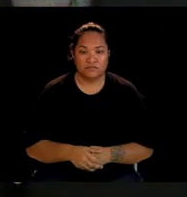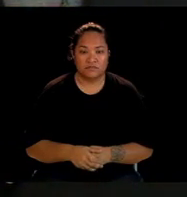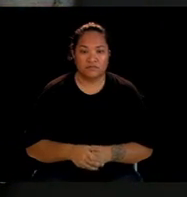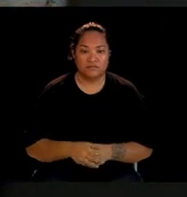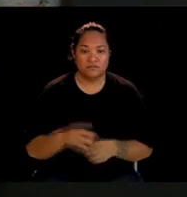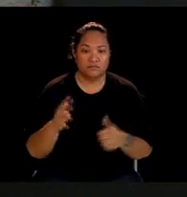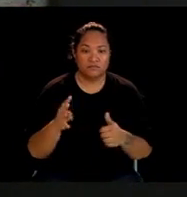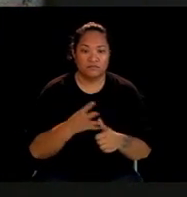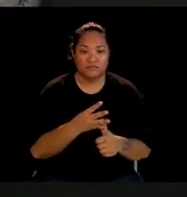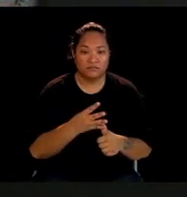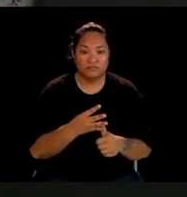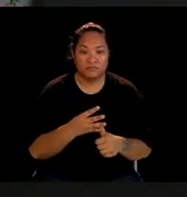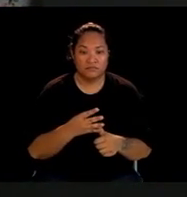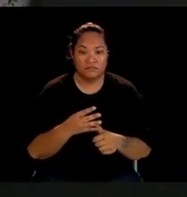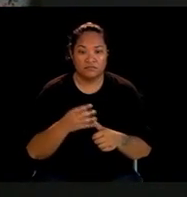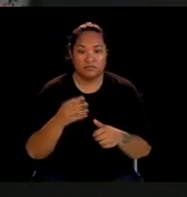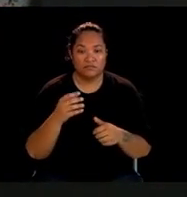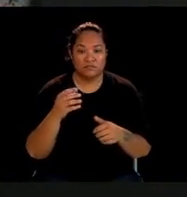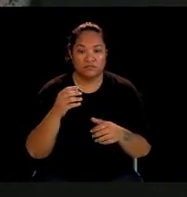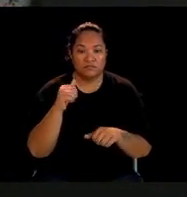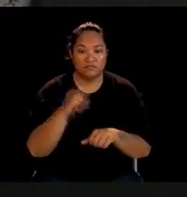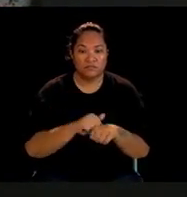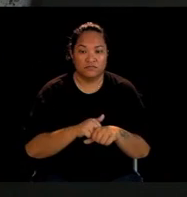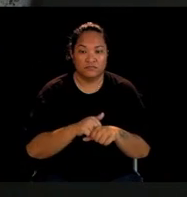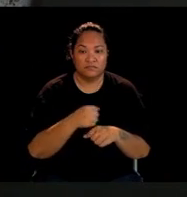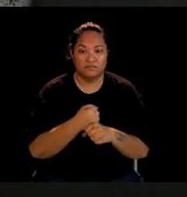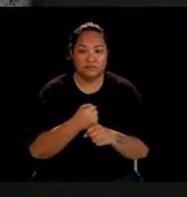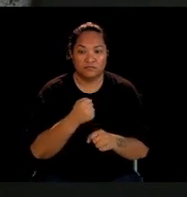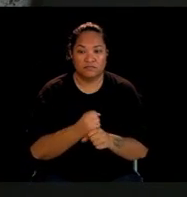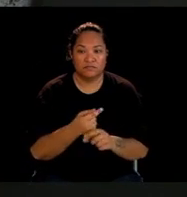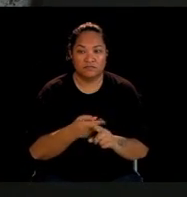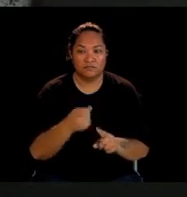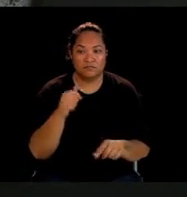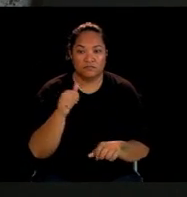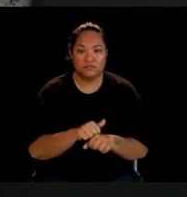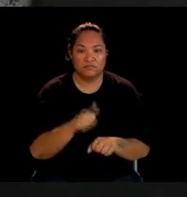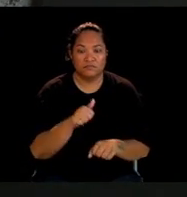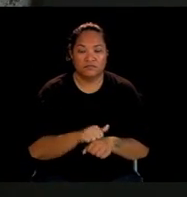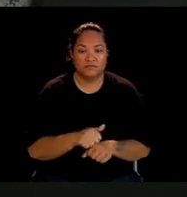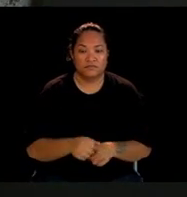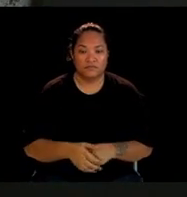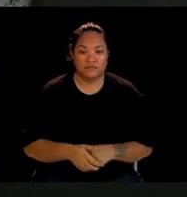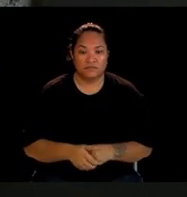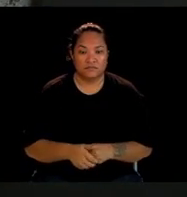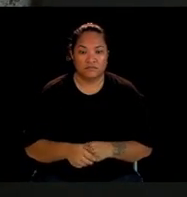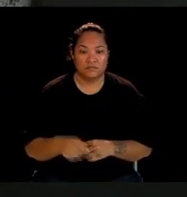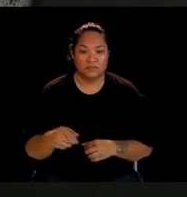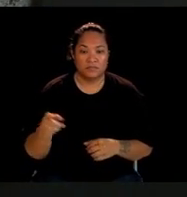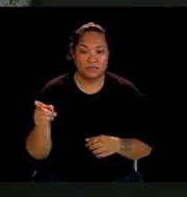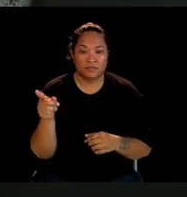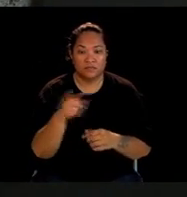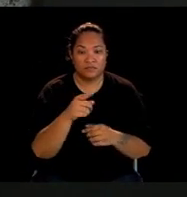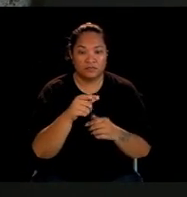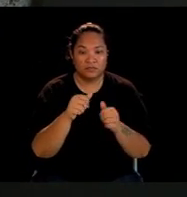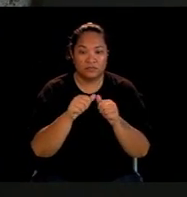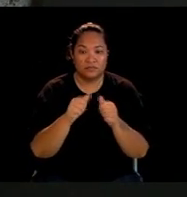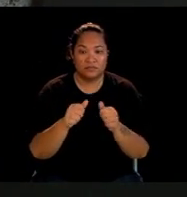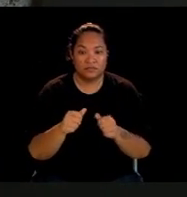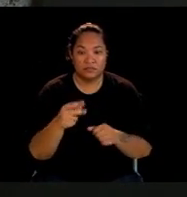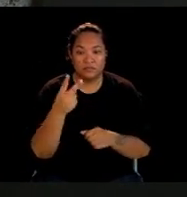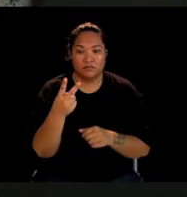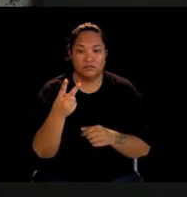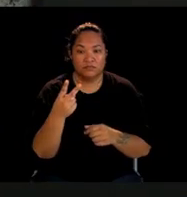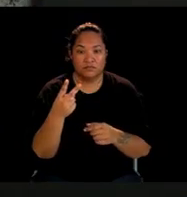Imina fatfat, iatupat ni mafatinas ginin i atso siha. Maloktus giihigwa